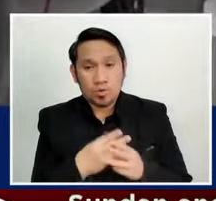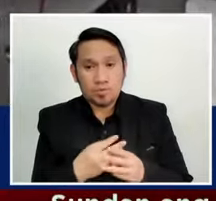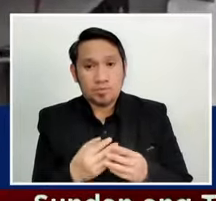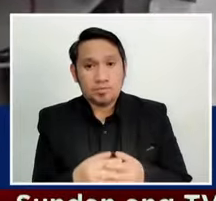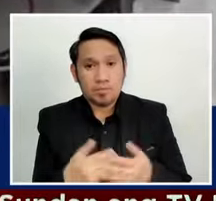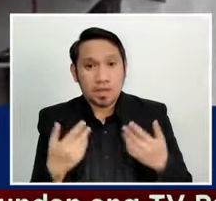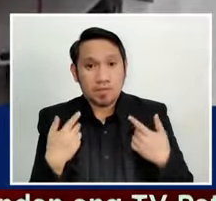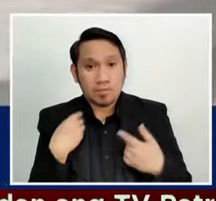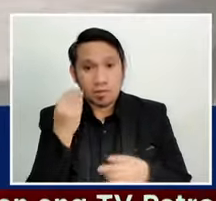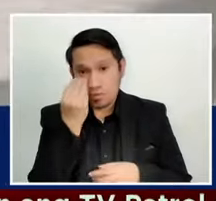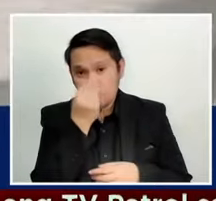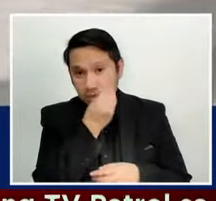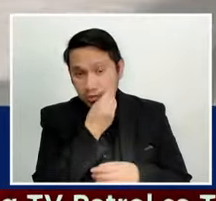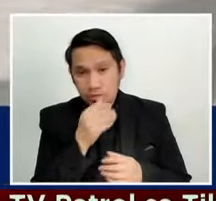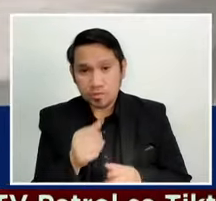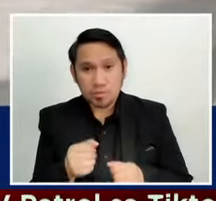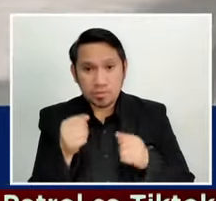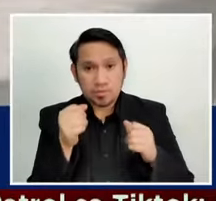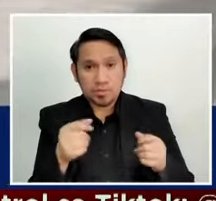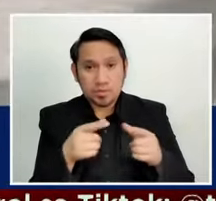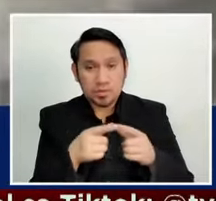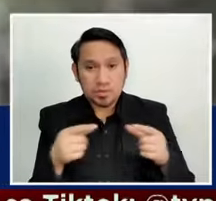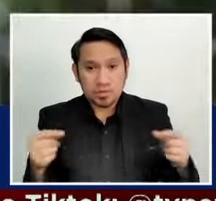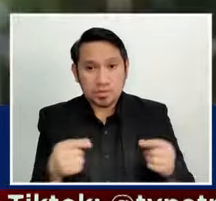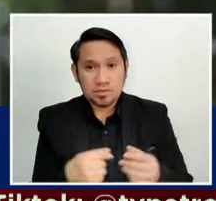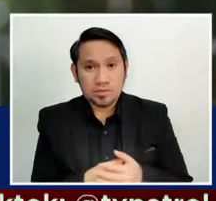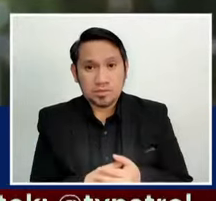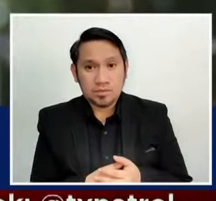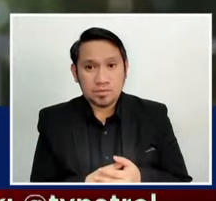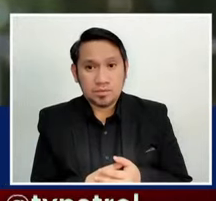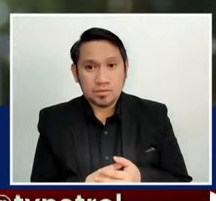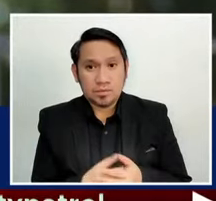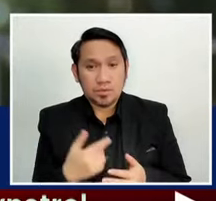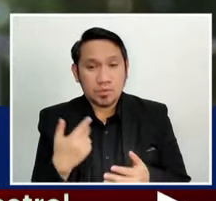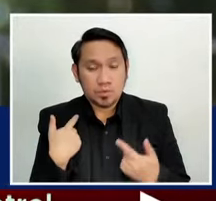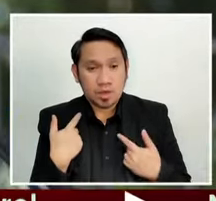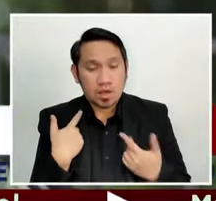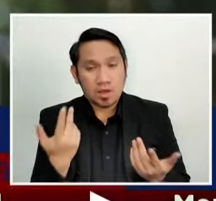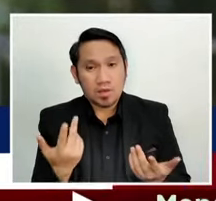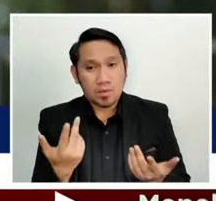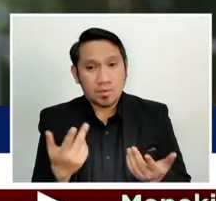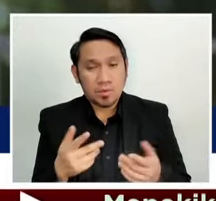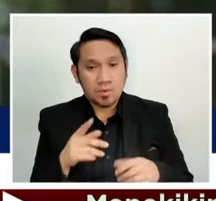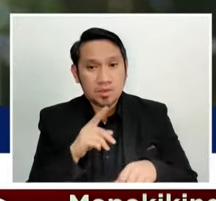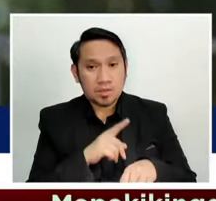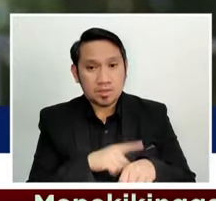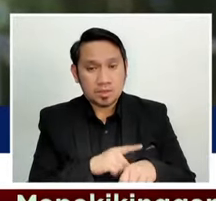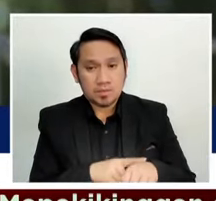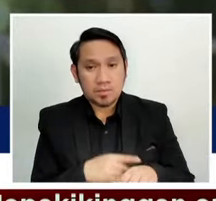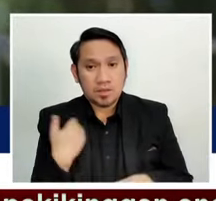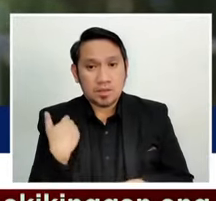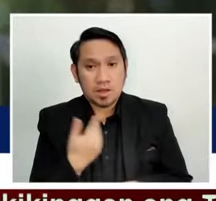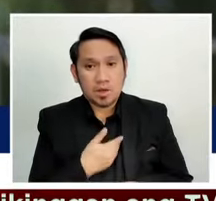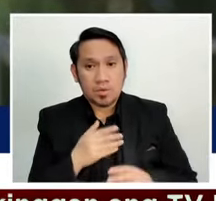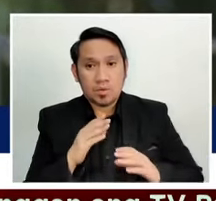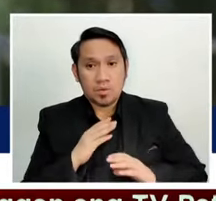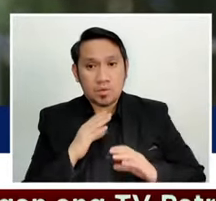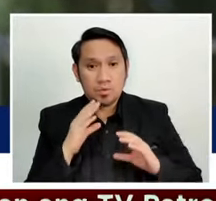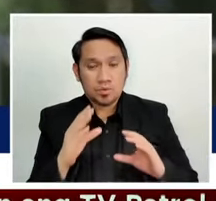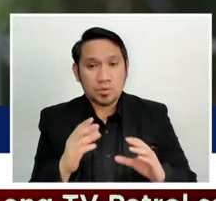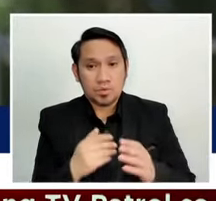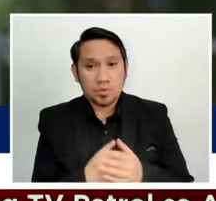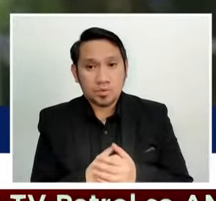mga kinatawan ng US at Japan. Let us seize this moment to reaffirm our commitment as